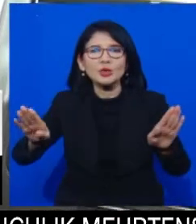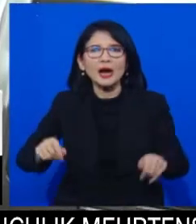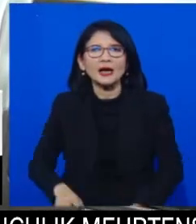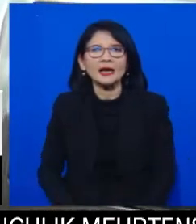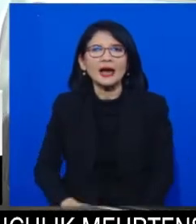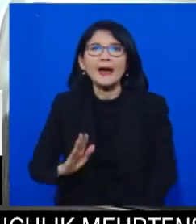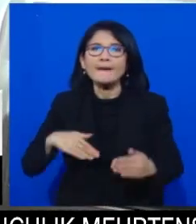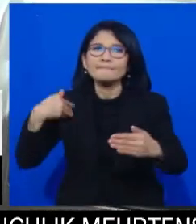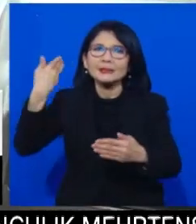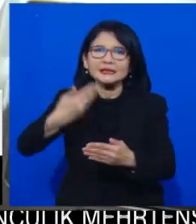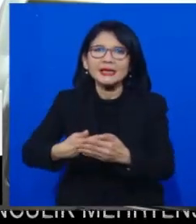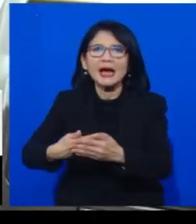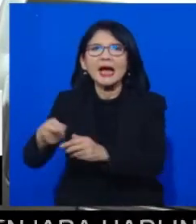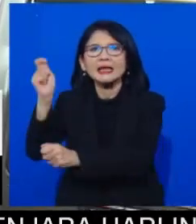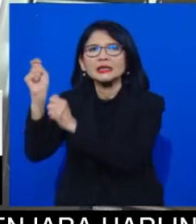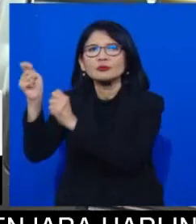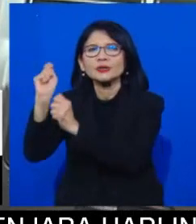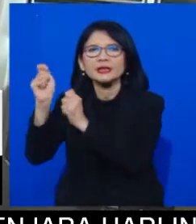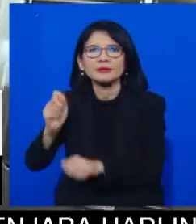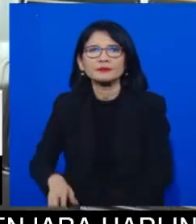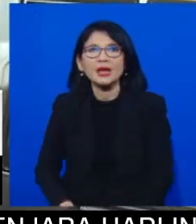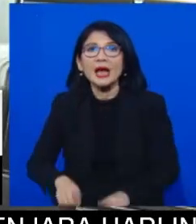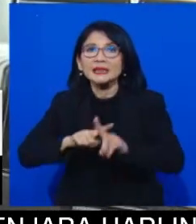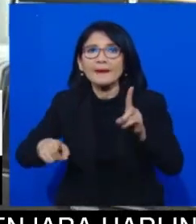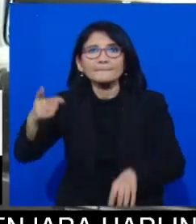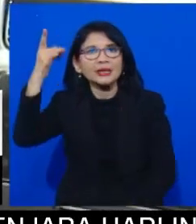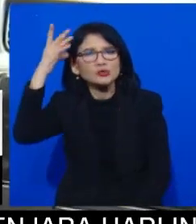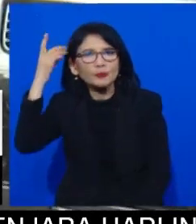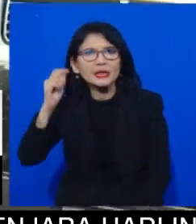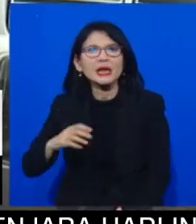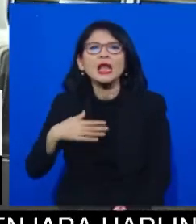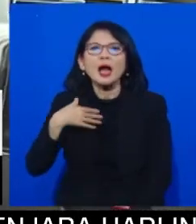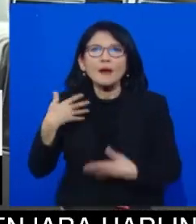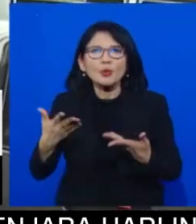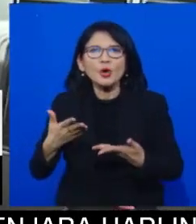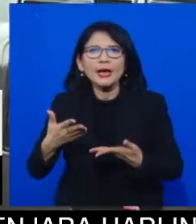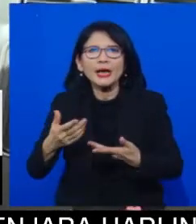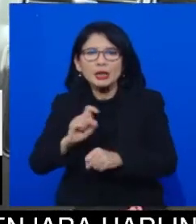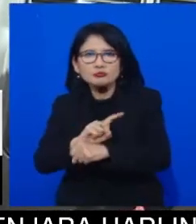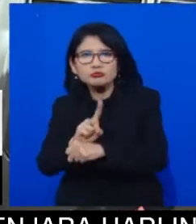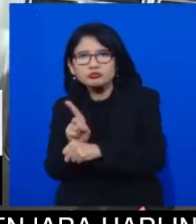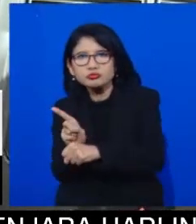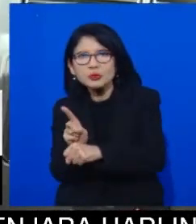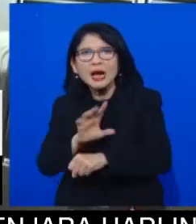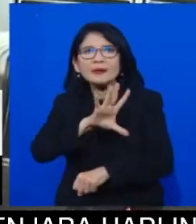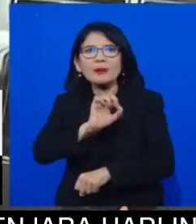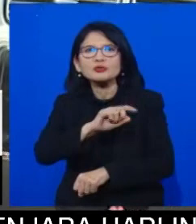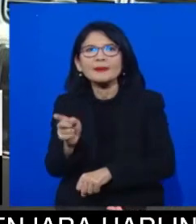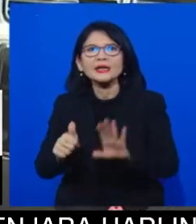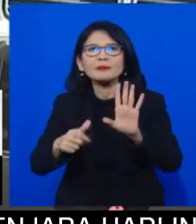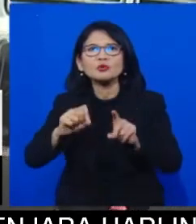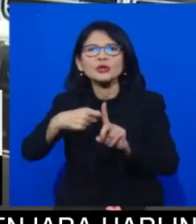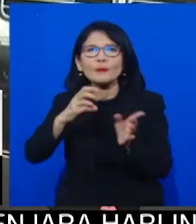menjelang hari raya Idul Fitri namun pengemudi hanya diizinkan laju dengan kecepatan 50-60 KM